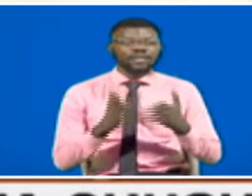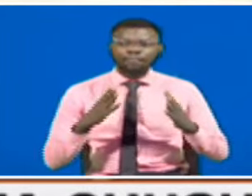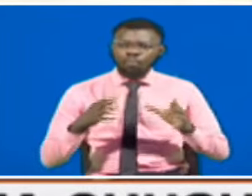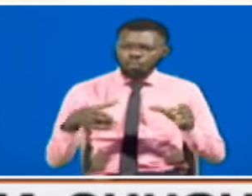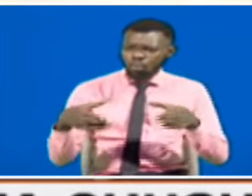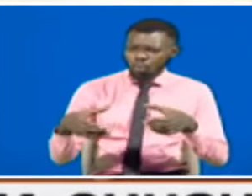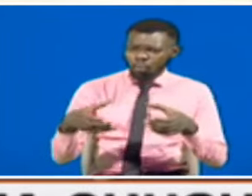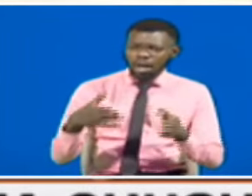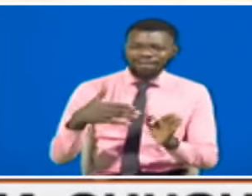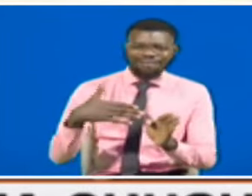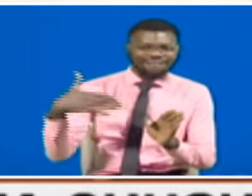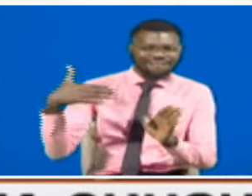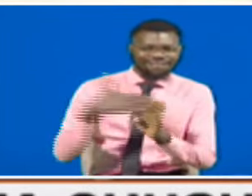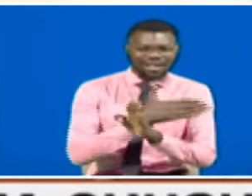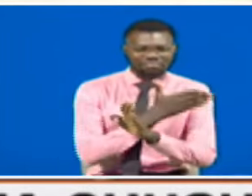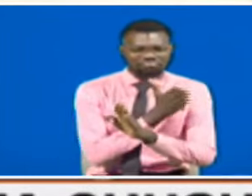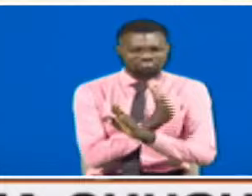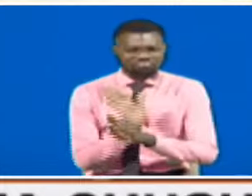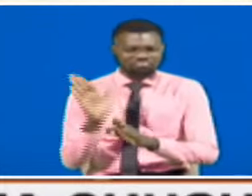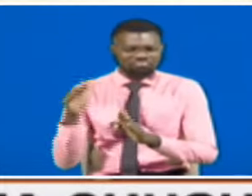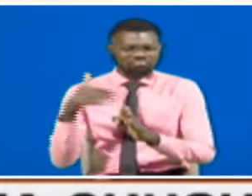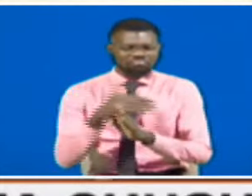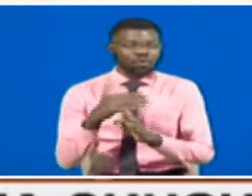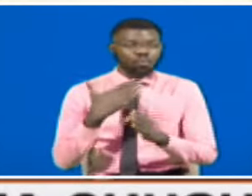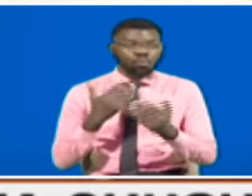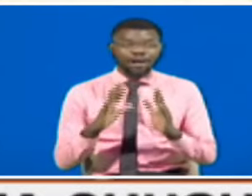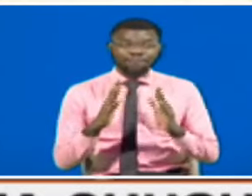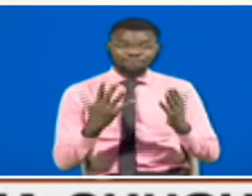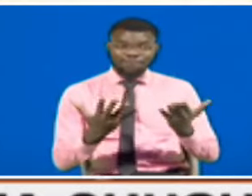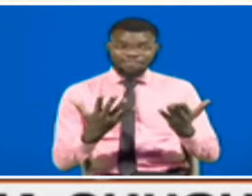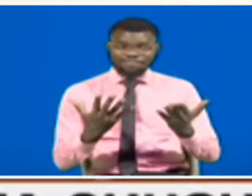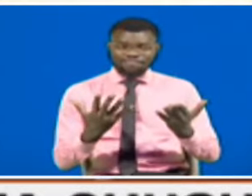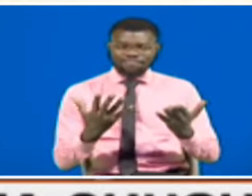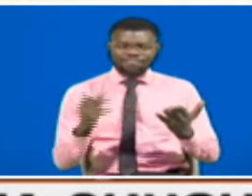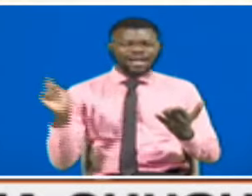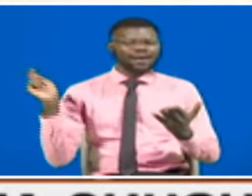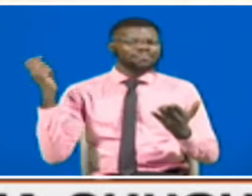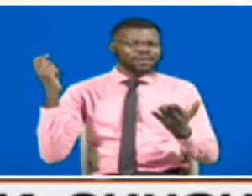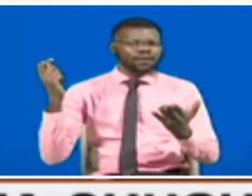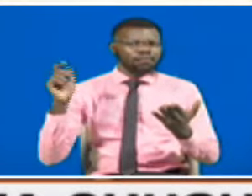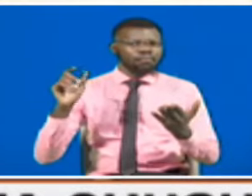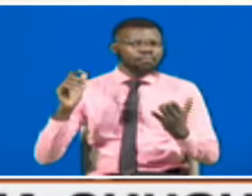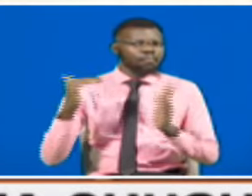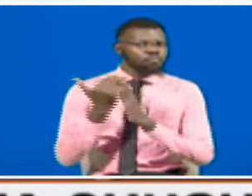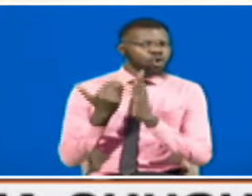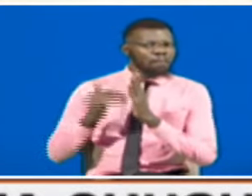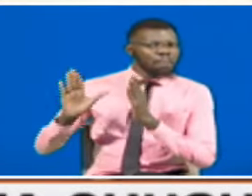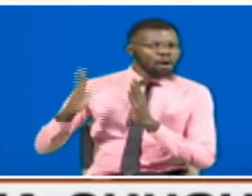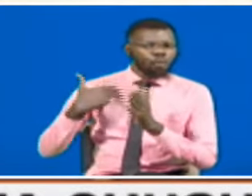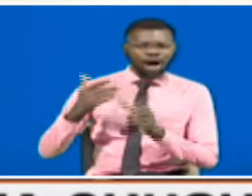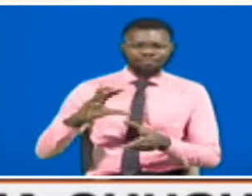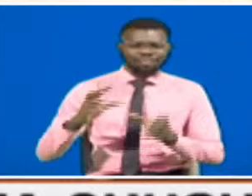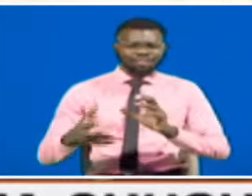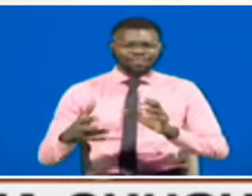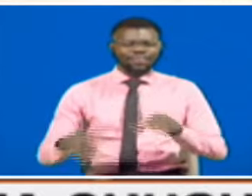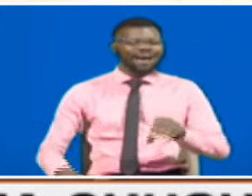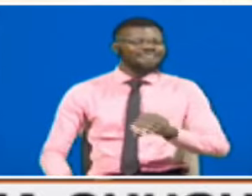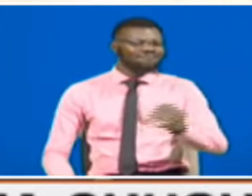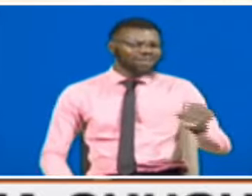economic supporters ambao wanataka kuangusha mipango mema ya rais, kuona kwamba subsidized fertilizer iweze kujuguliwa na